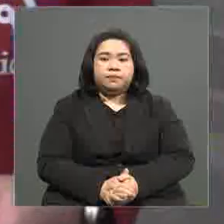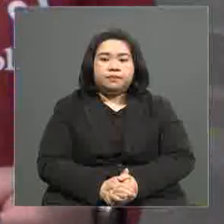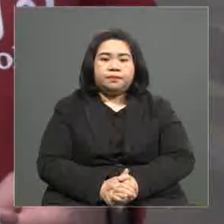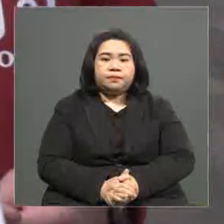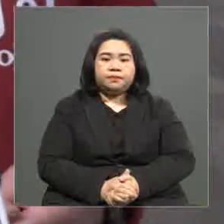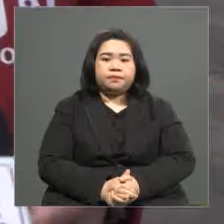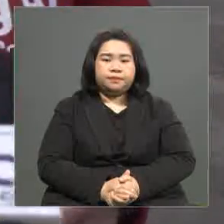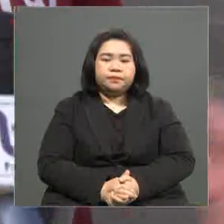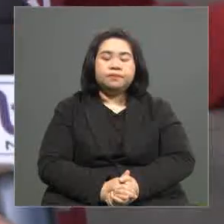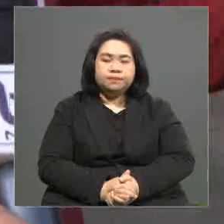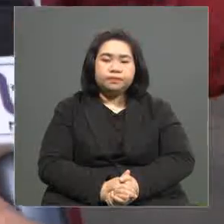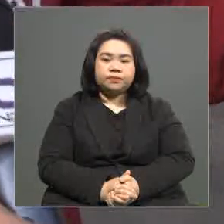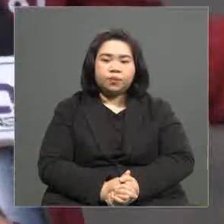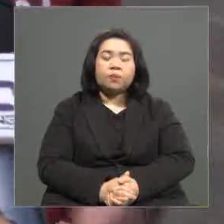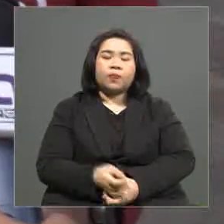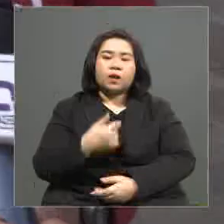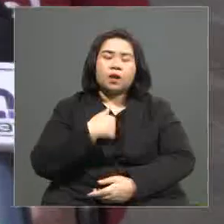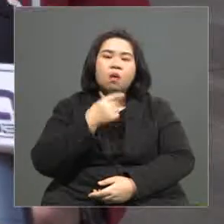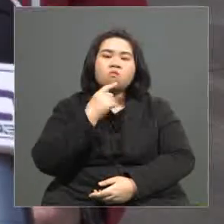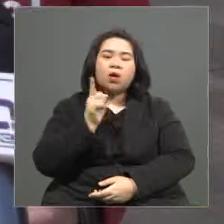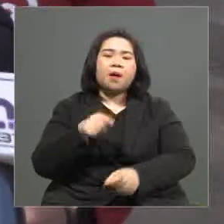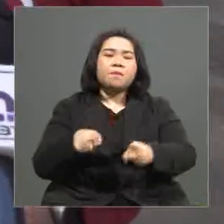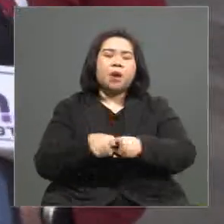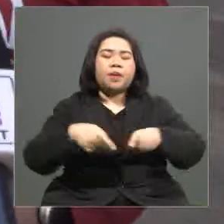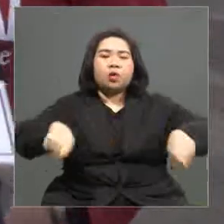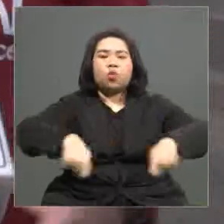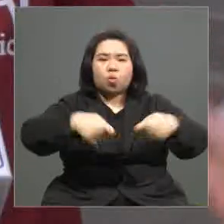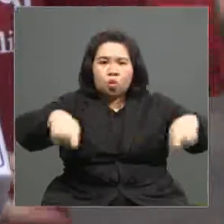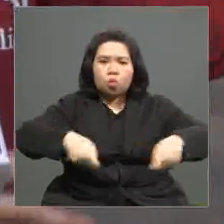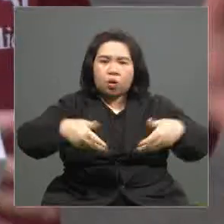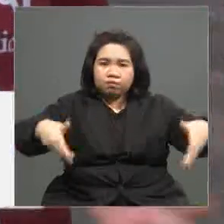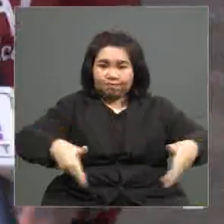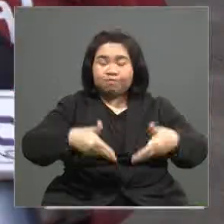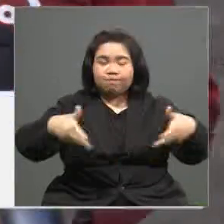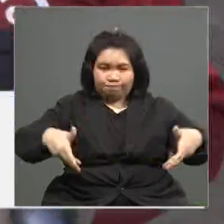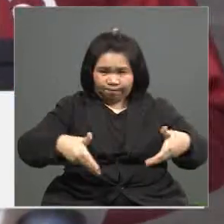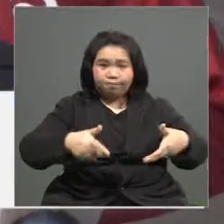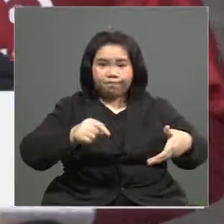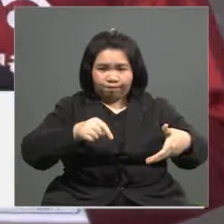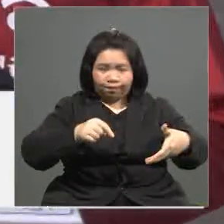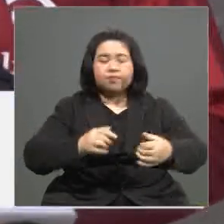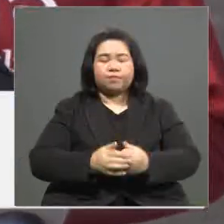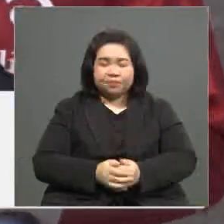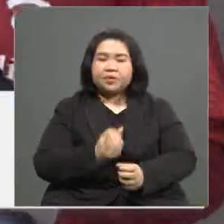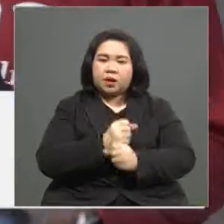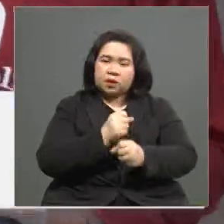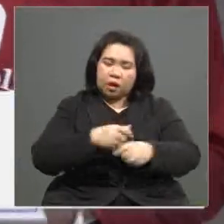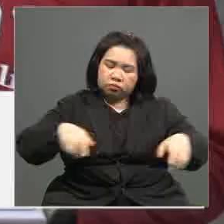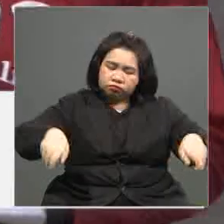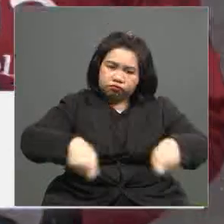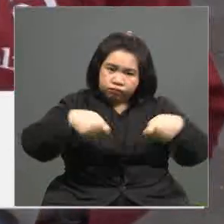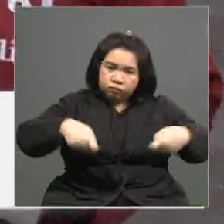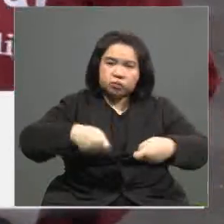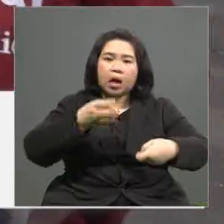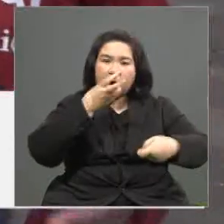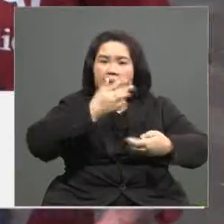คือเราจัดรถครัวอาหารนะฮะแล้วก็ปรุงอาหารแจกจ่ายให้กับพี่น้องประชาชน